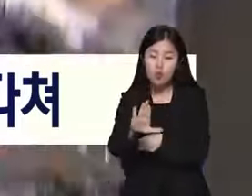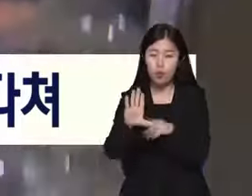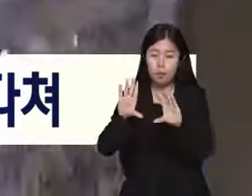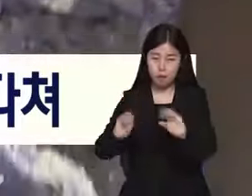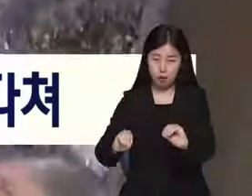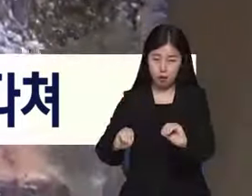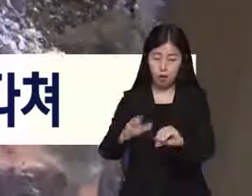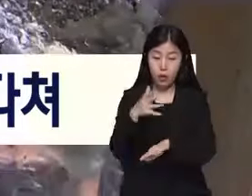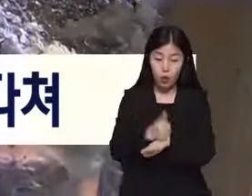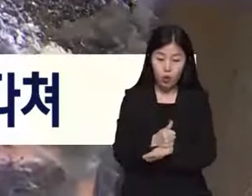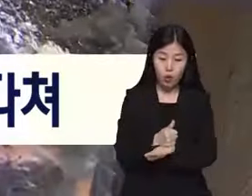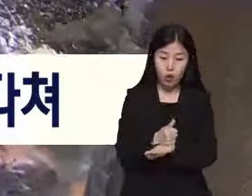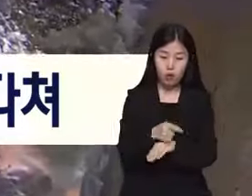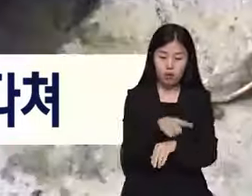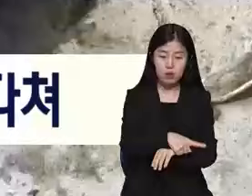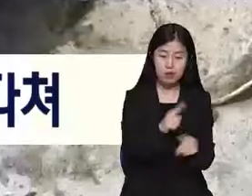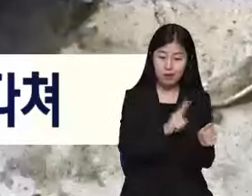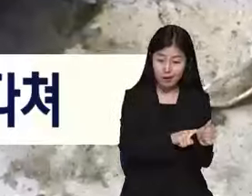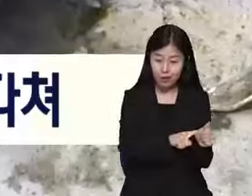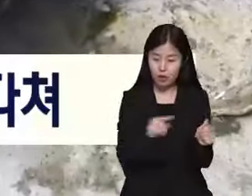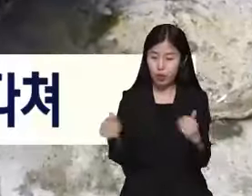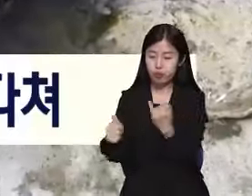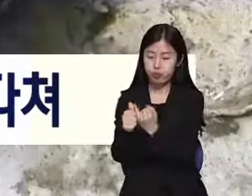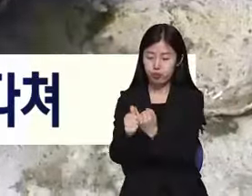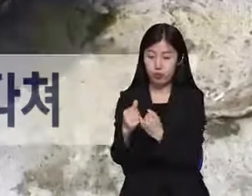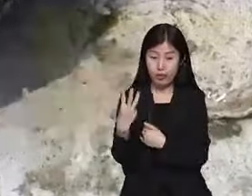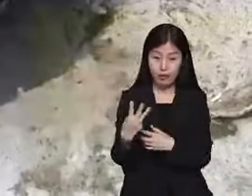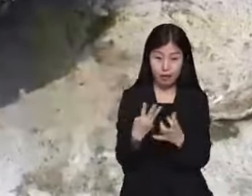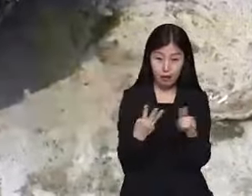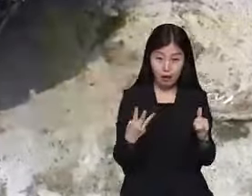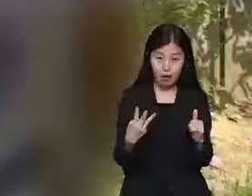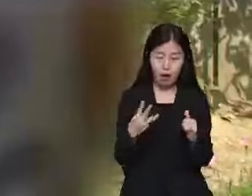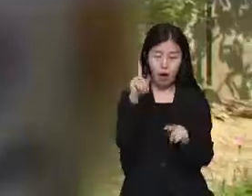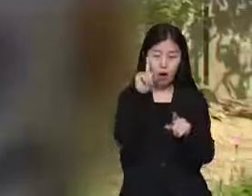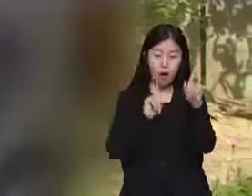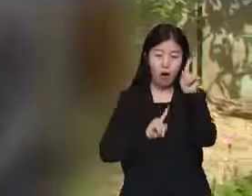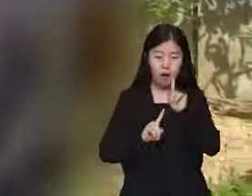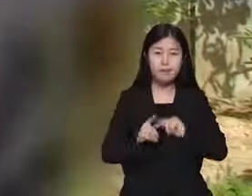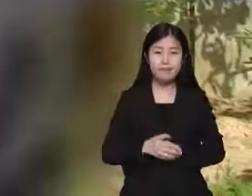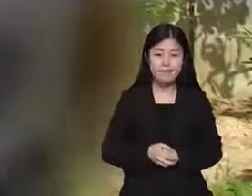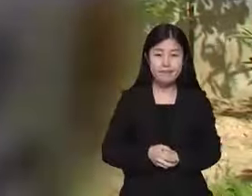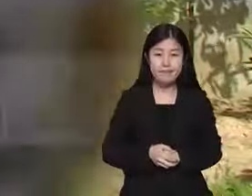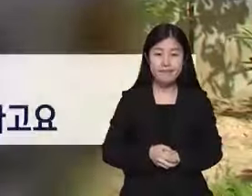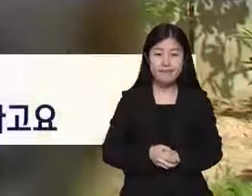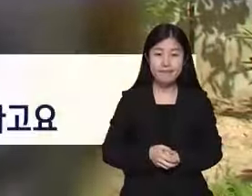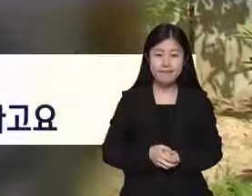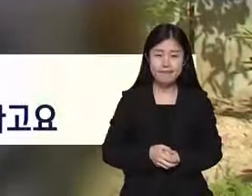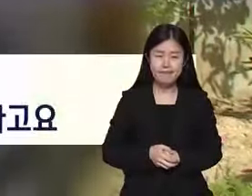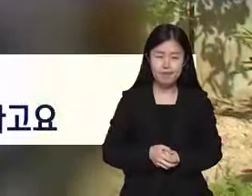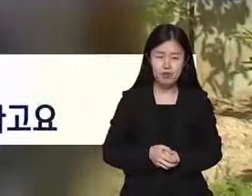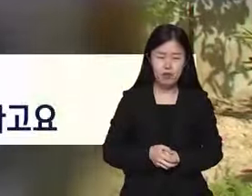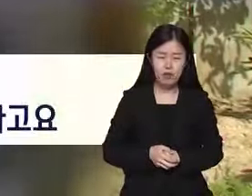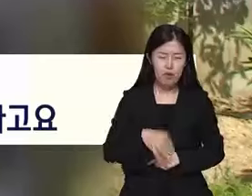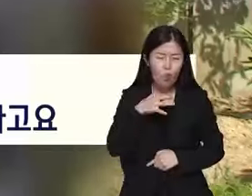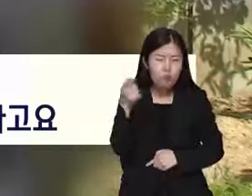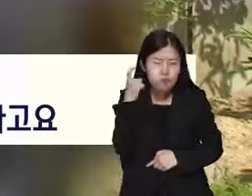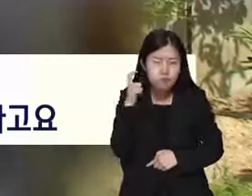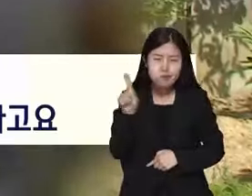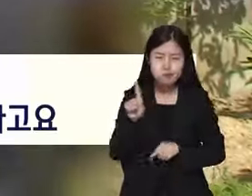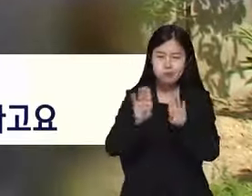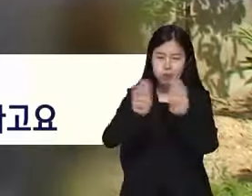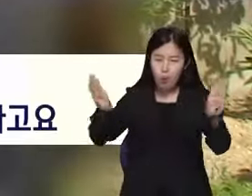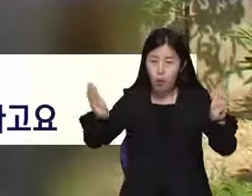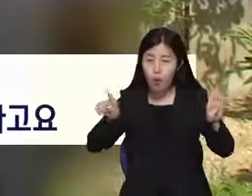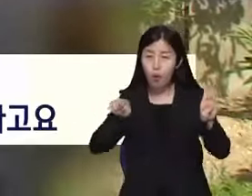불로 가해자와 피해자 부부 등 3명이 심한 화상을 입었습니다. 소리 난 쪽 창문을 열었더니 비매느리분 소리를